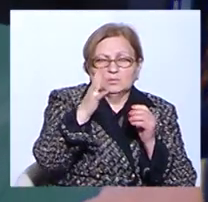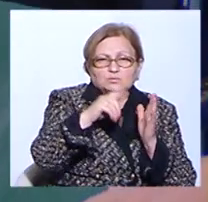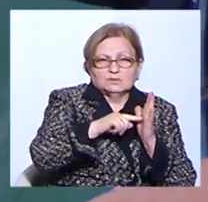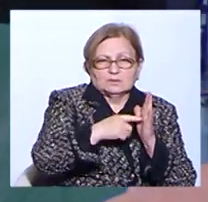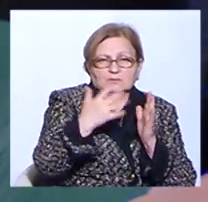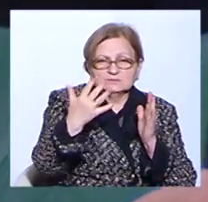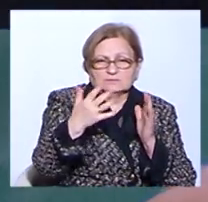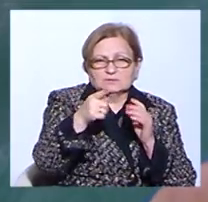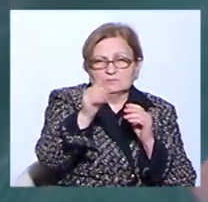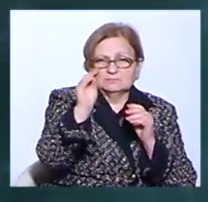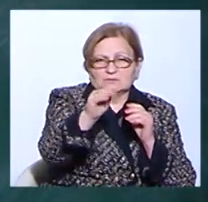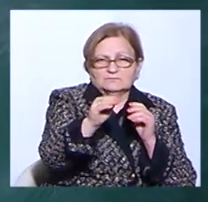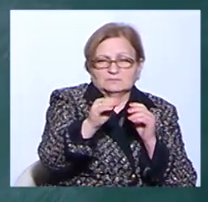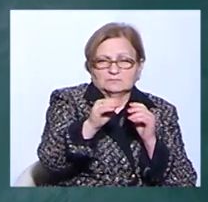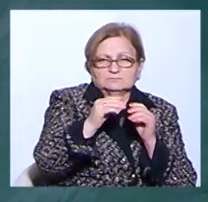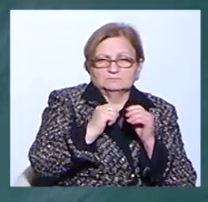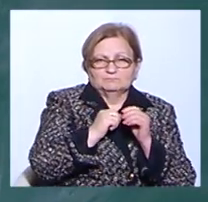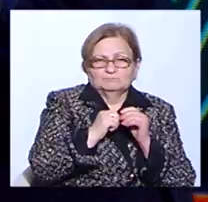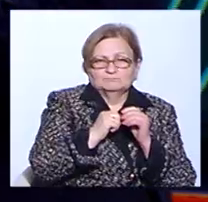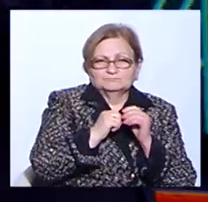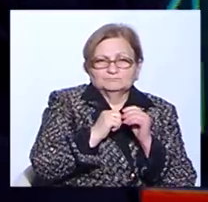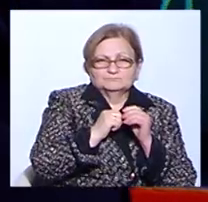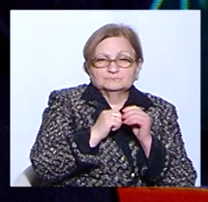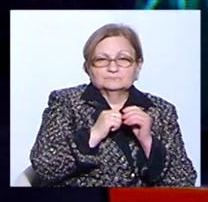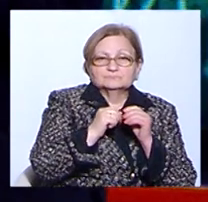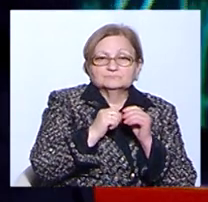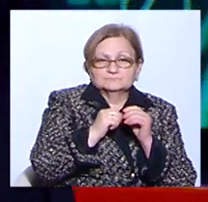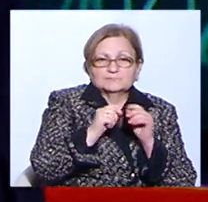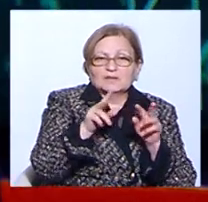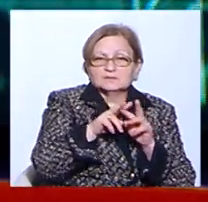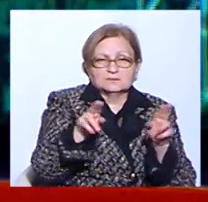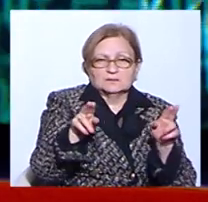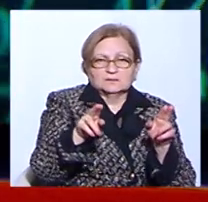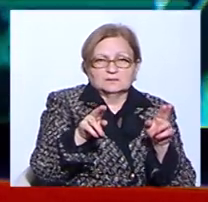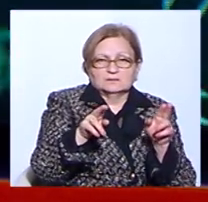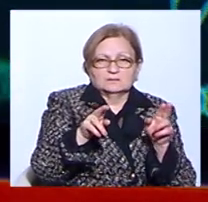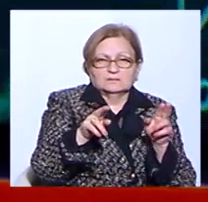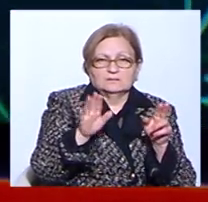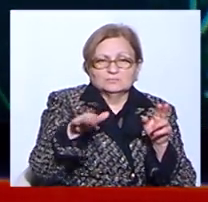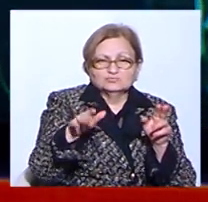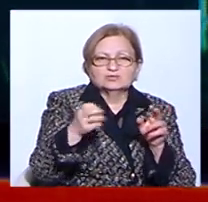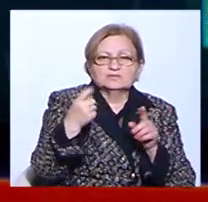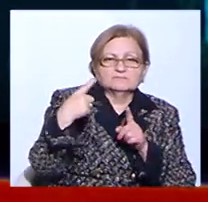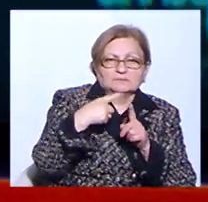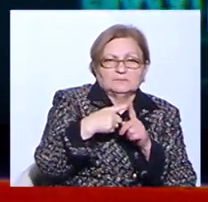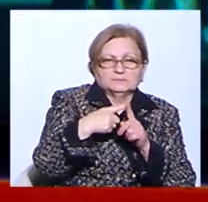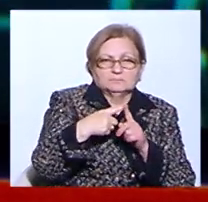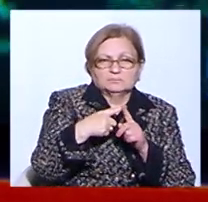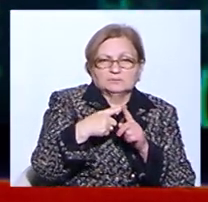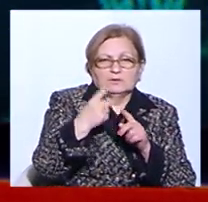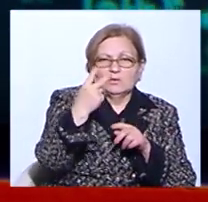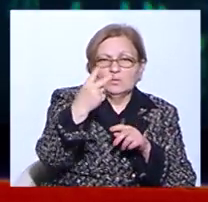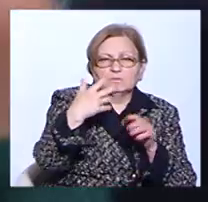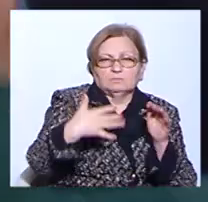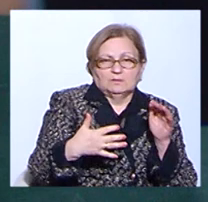გამრავლებული 3-ზე. აი 5 გამრავლებული 3-ზე, 3-ჯერ 5 რაც ერთი და იგივეა. და შემდეგ მას დამატებული